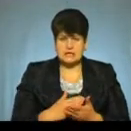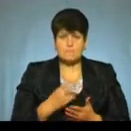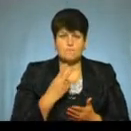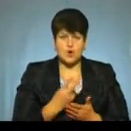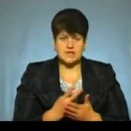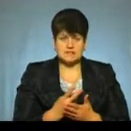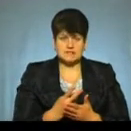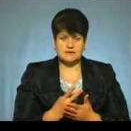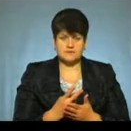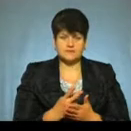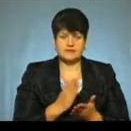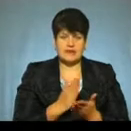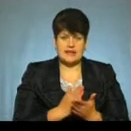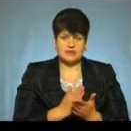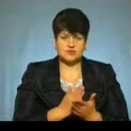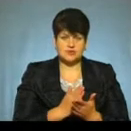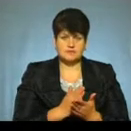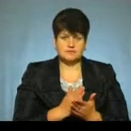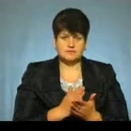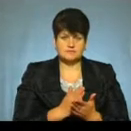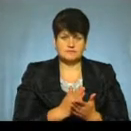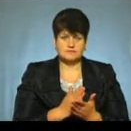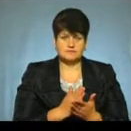показав налічення